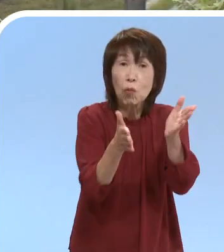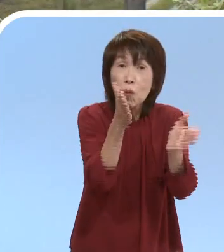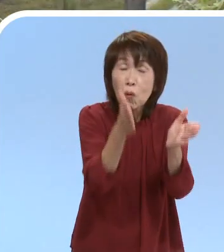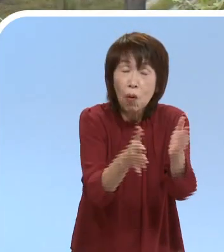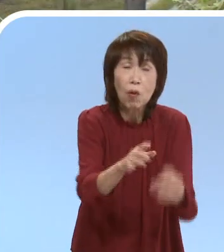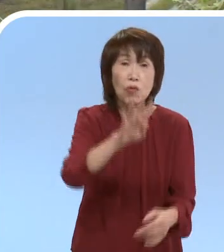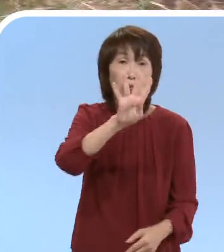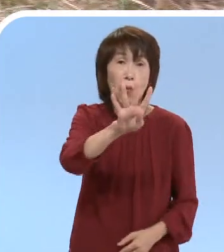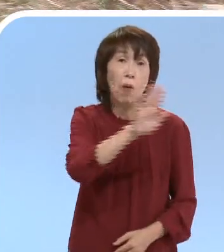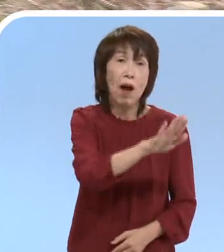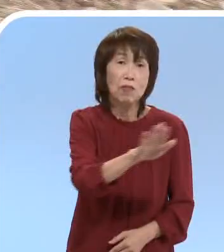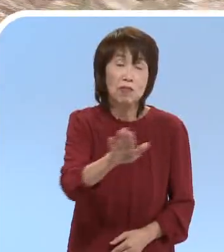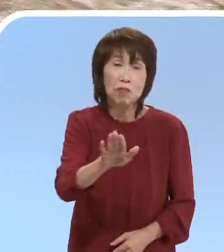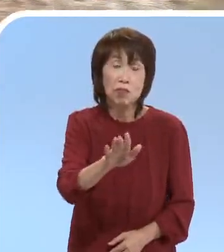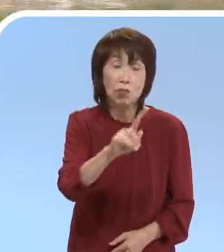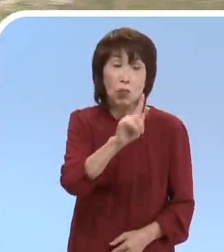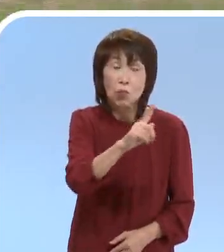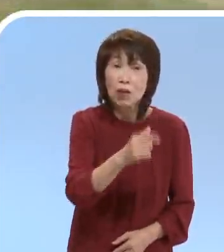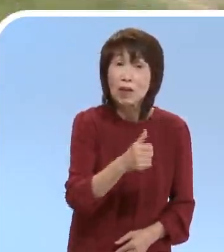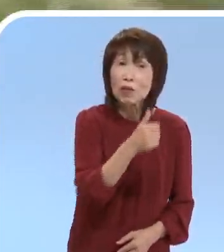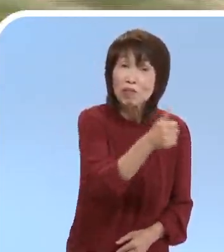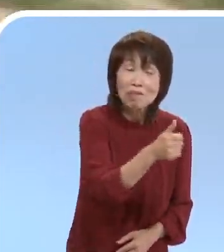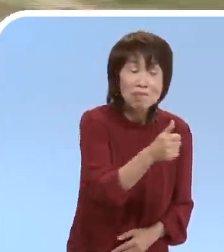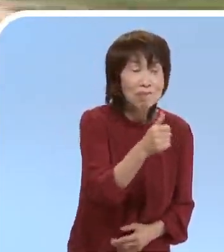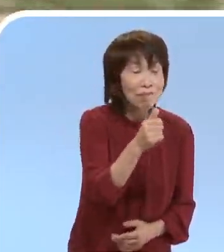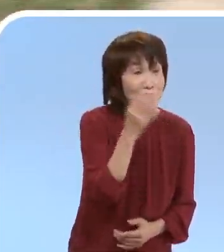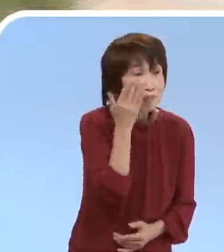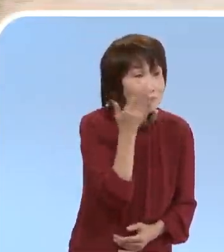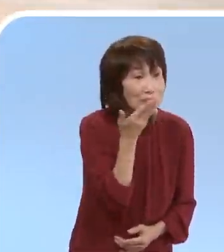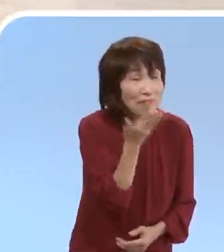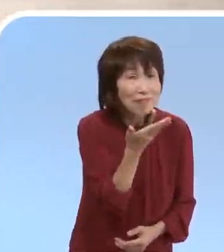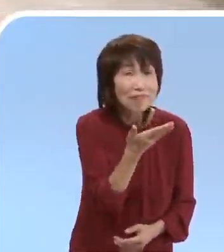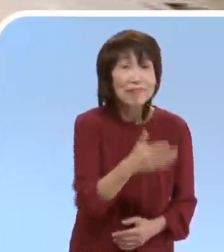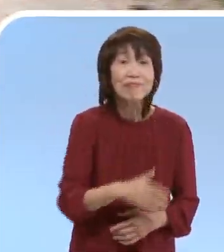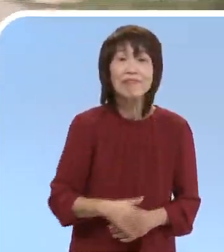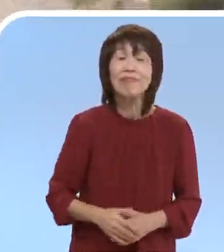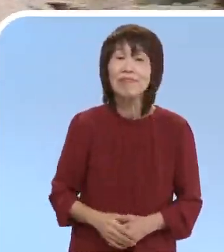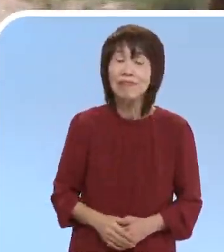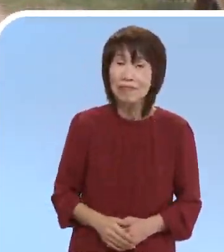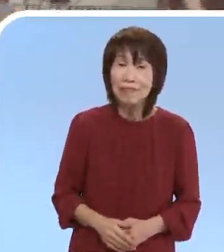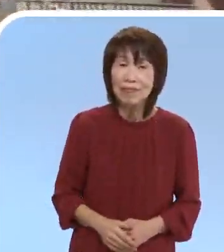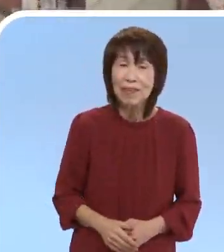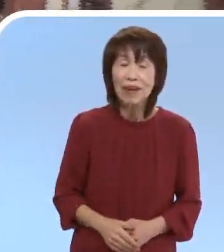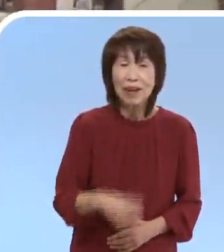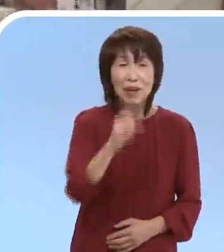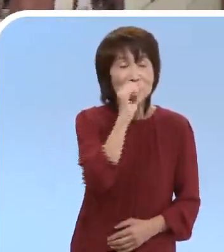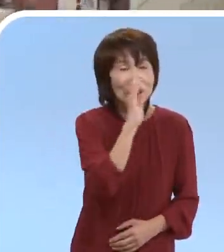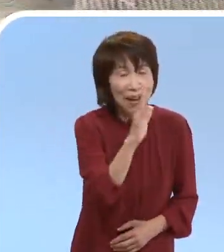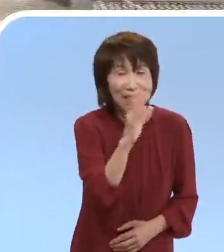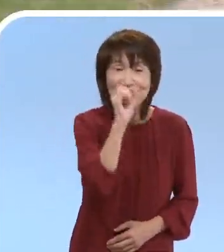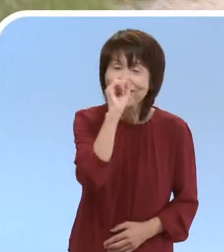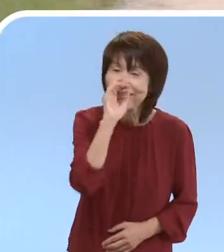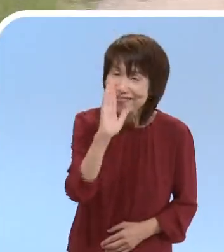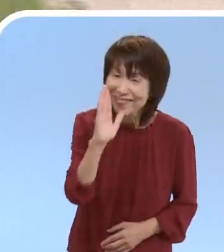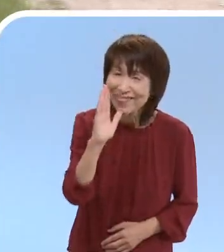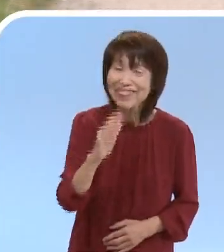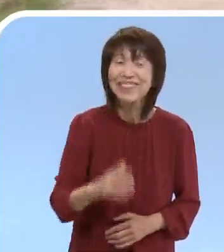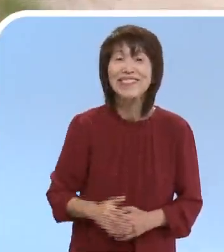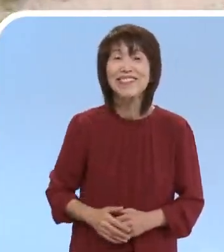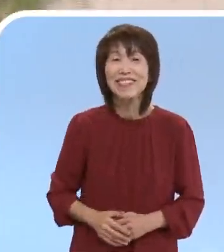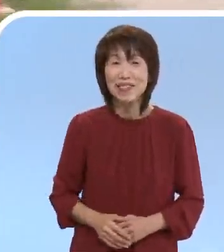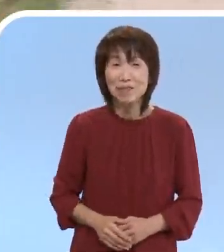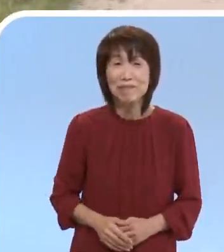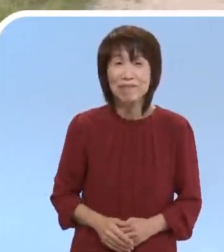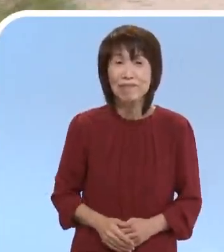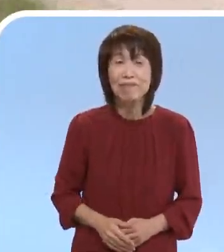4軒あるバンス100日鶏の養鶏農家のうちの1軒を訪ねました。 すいません、よ